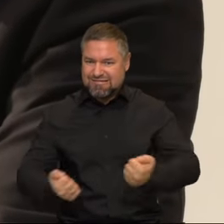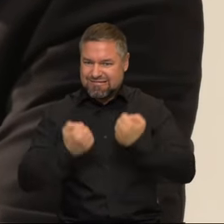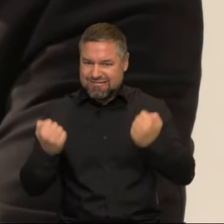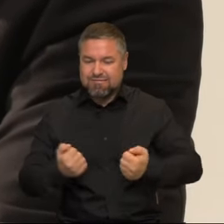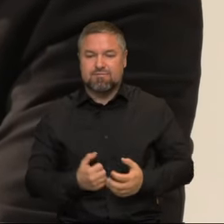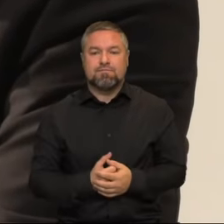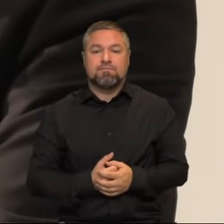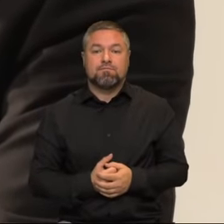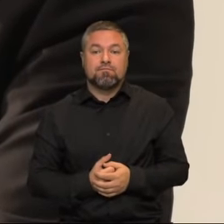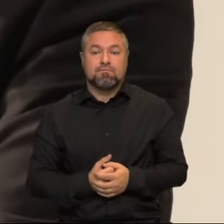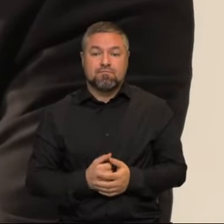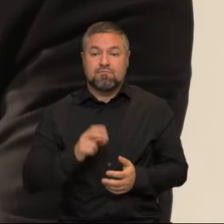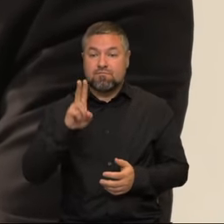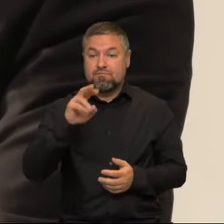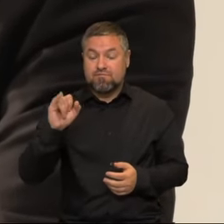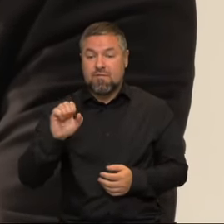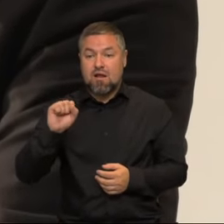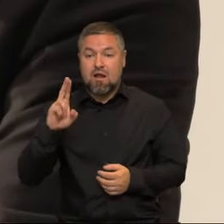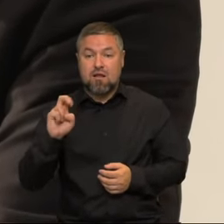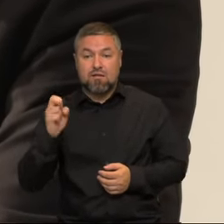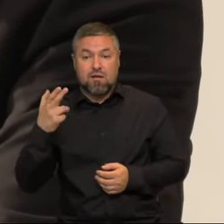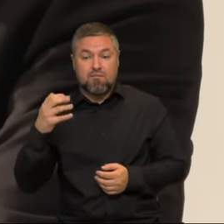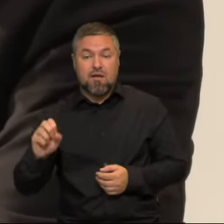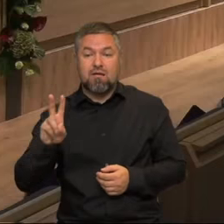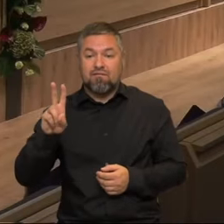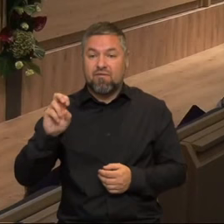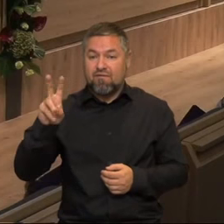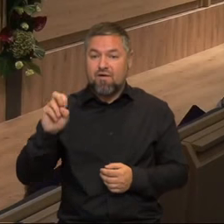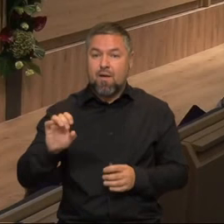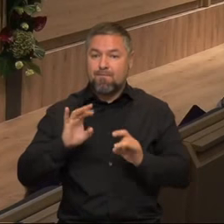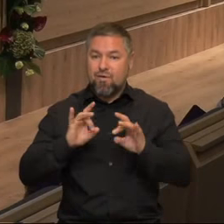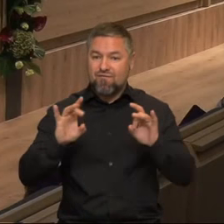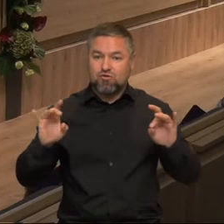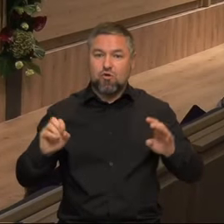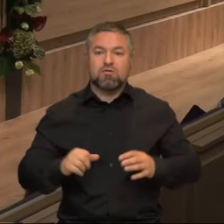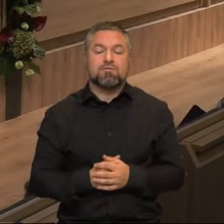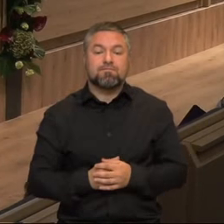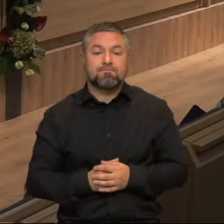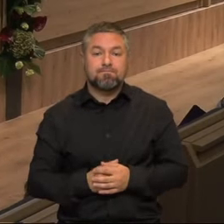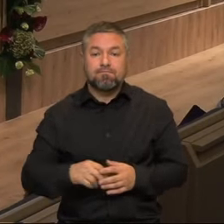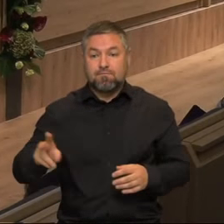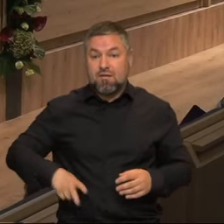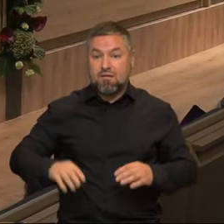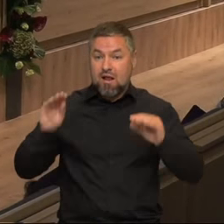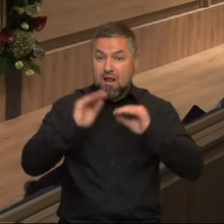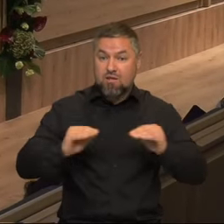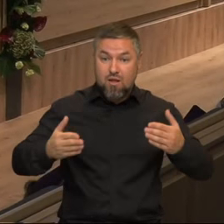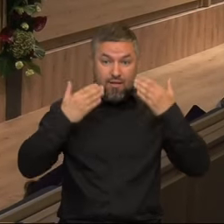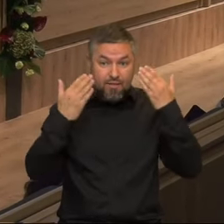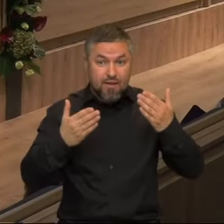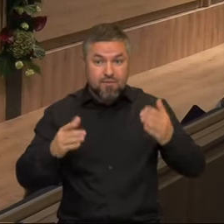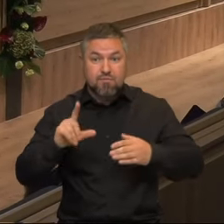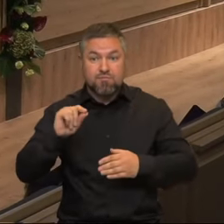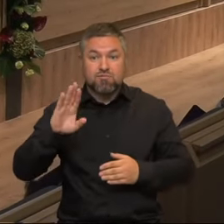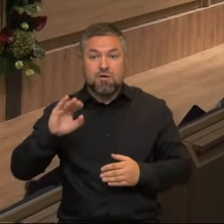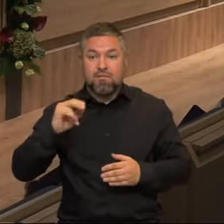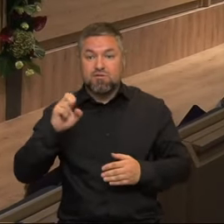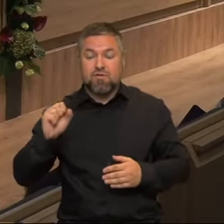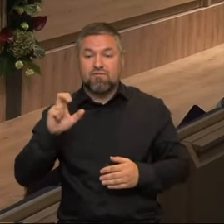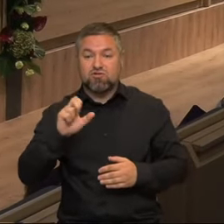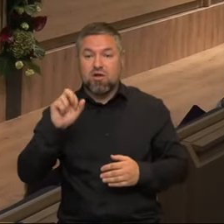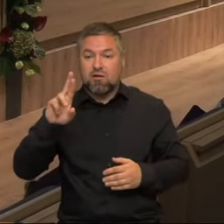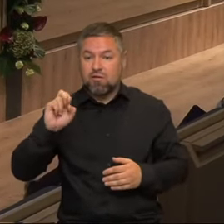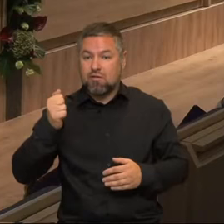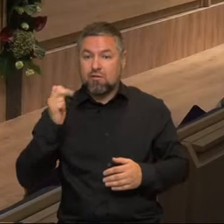wysiłków. Vivat Academia, vivat professores. Minister Edukacji i Nauki Przemysław